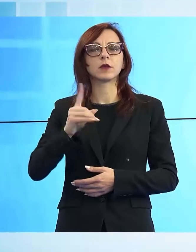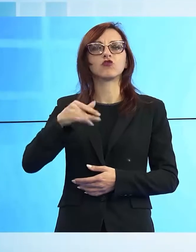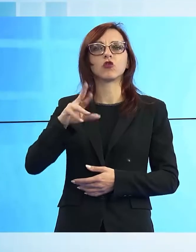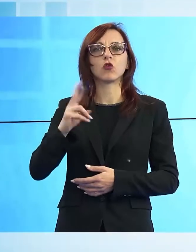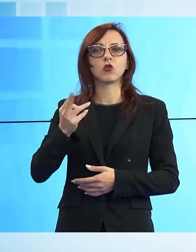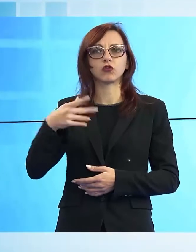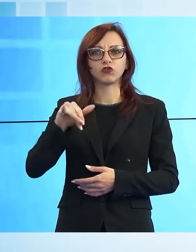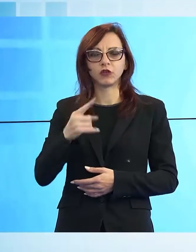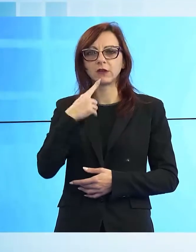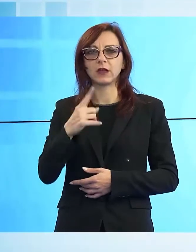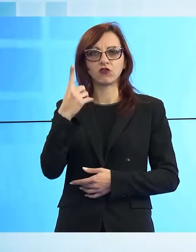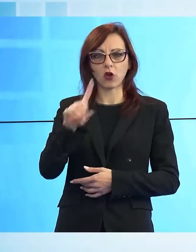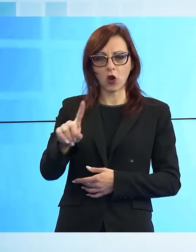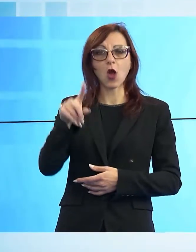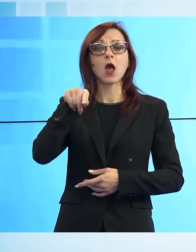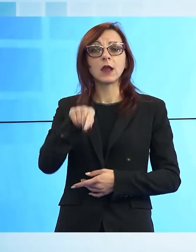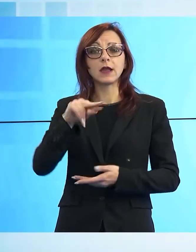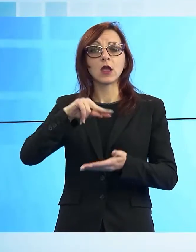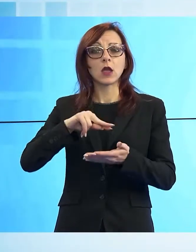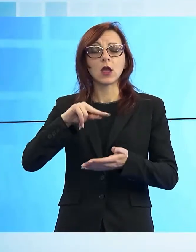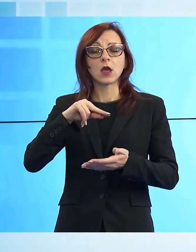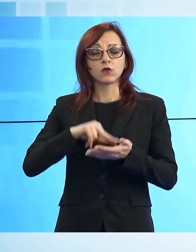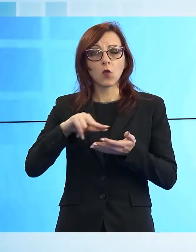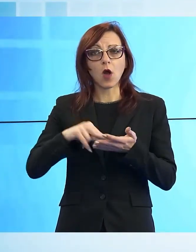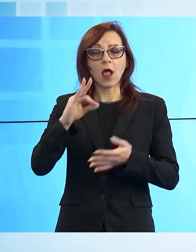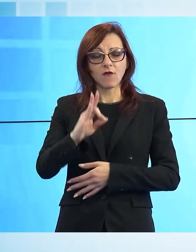dimora una quercia, simbolo di forza e rinascita.